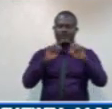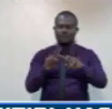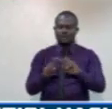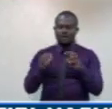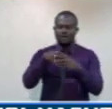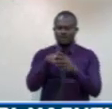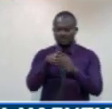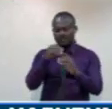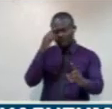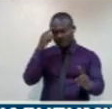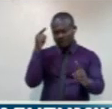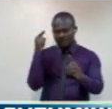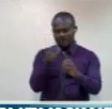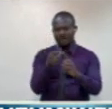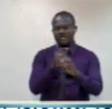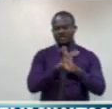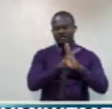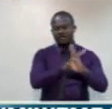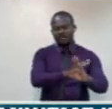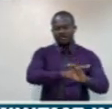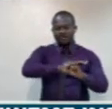harimo n'ingamba zo gukomeza guhangana n'icyorezo cya